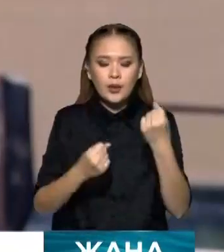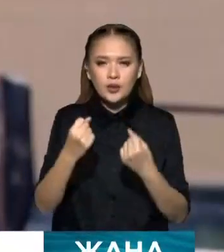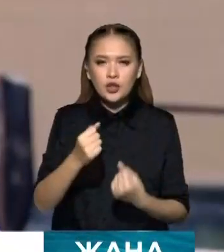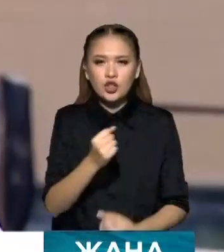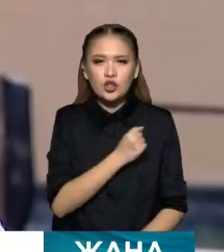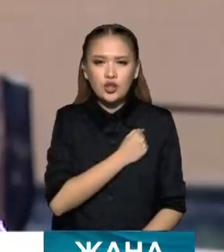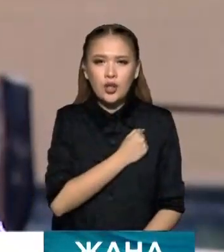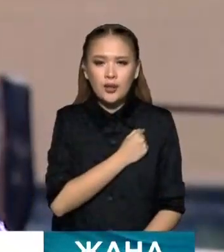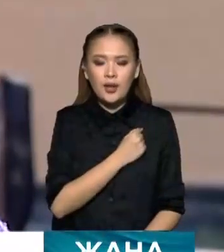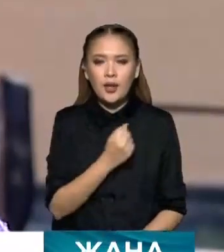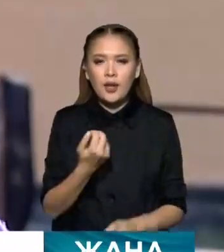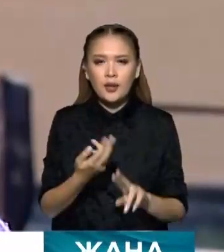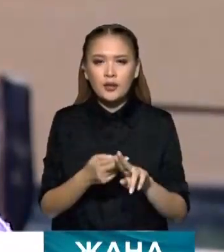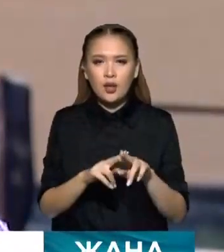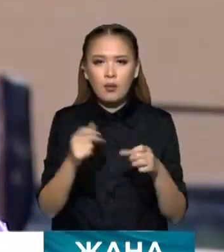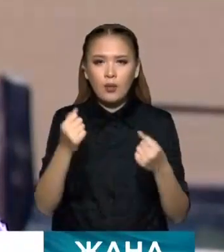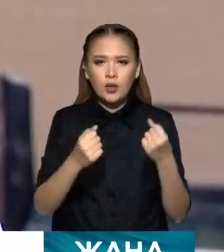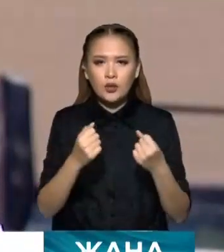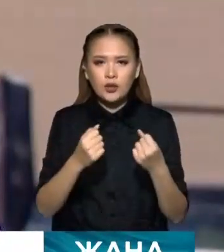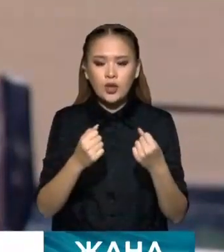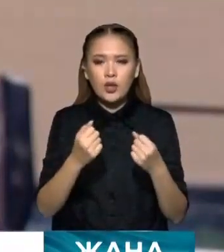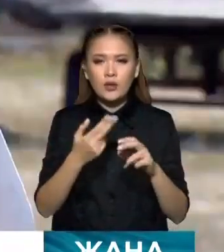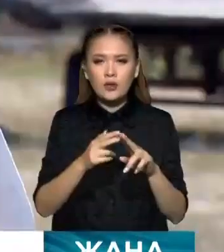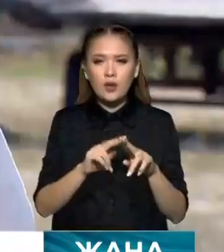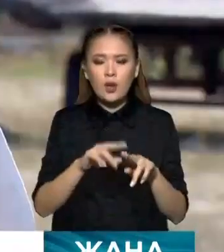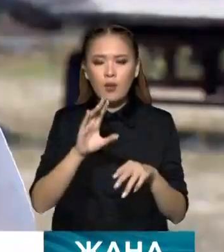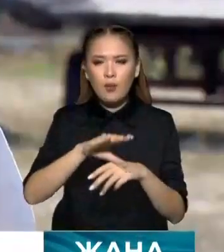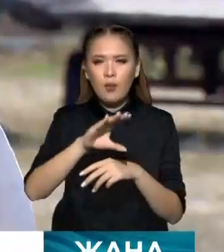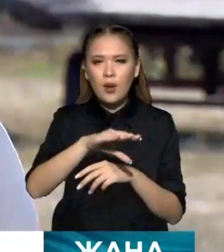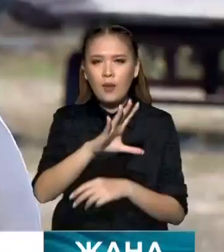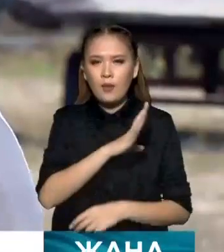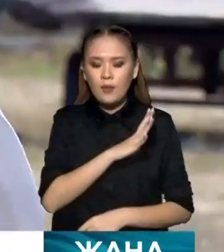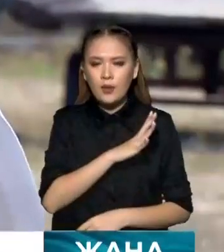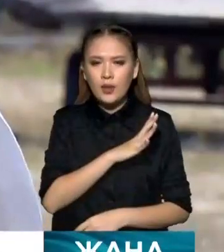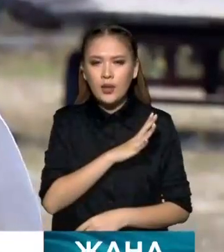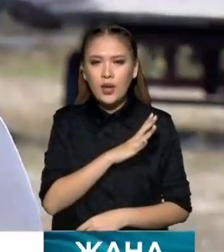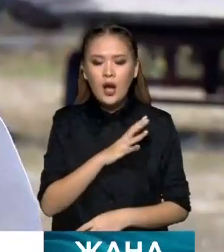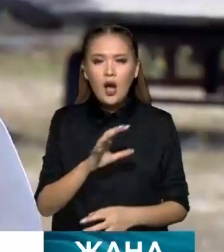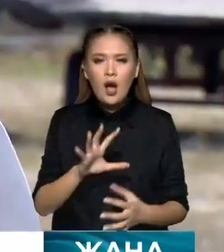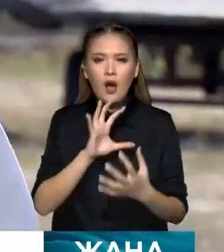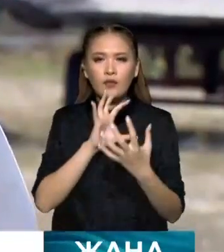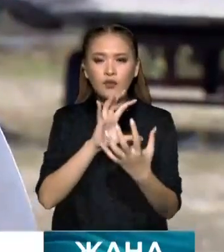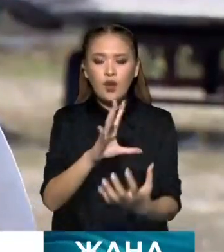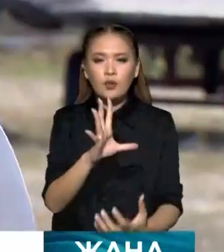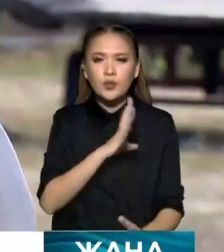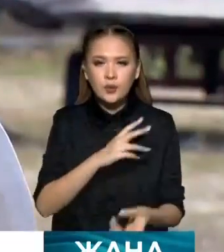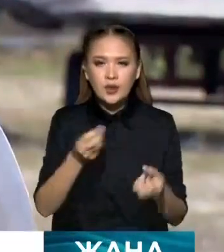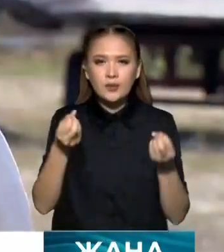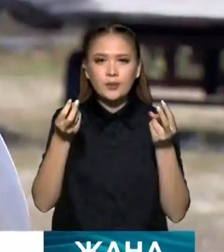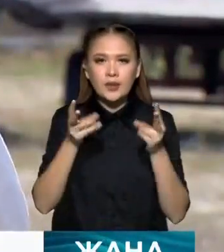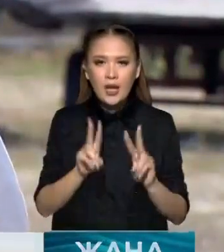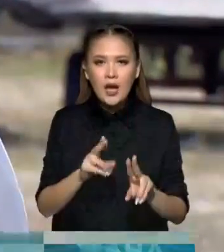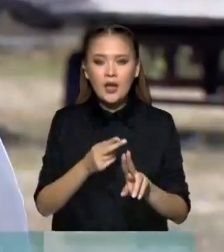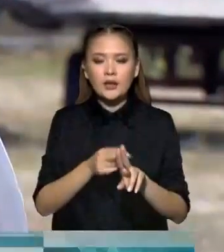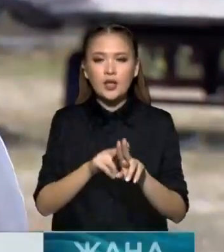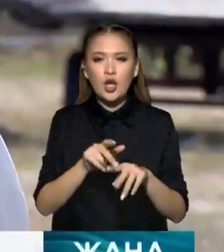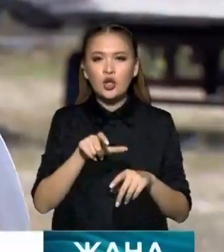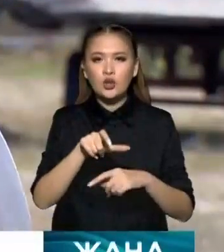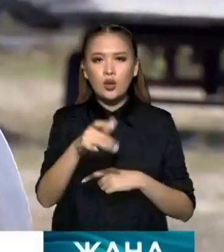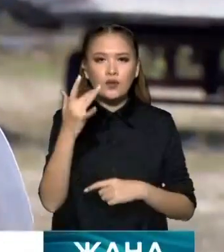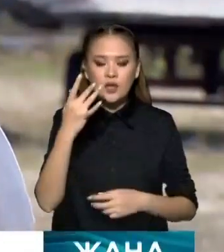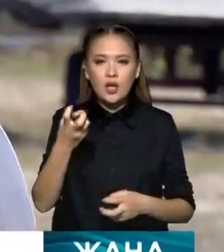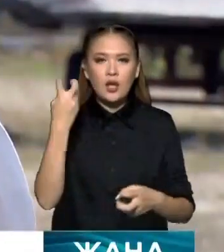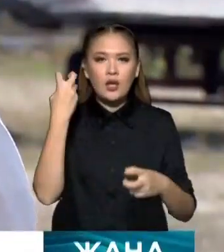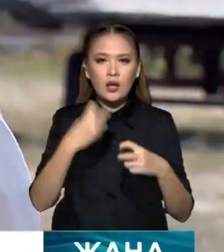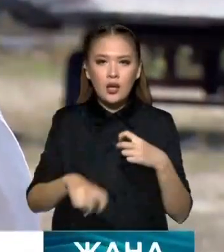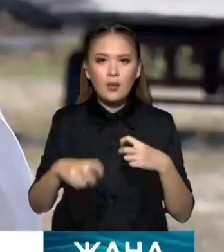обал енді. Машинаның жаны жоқ болса да соған обал. Арнайы автобусымыз болды, осы жолдың нашарлығынан қайта-қайта сына